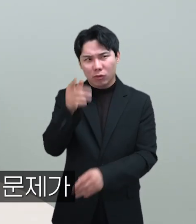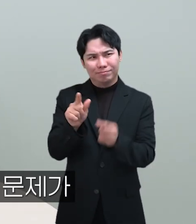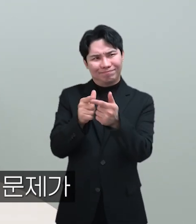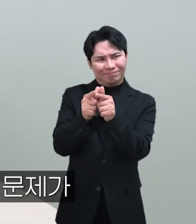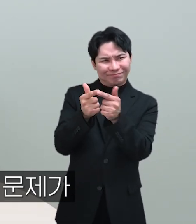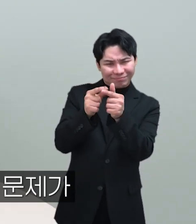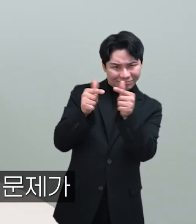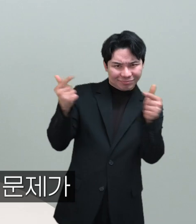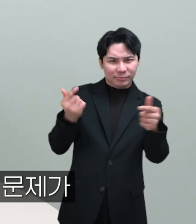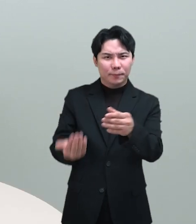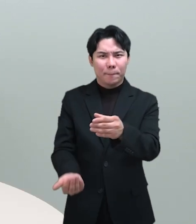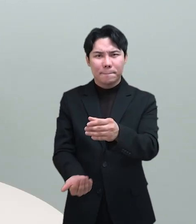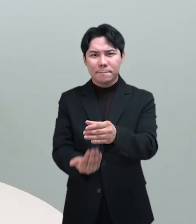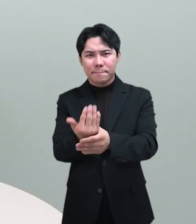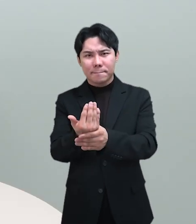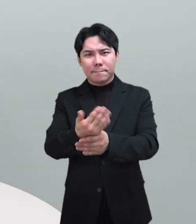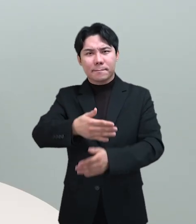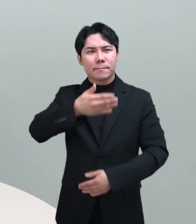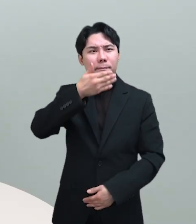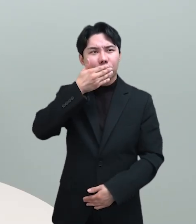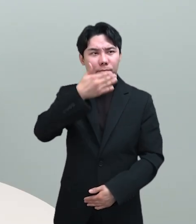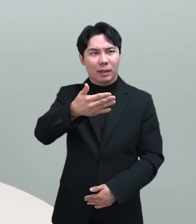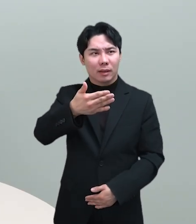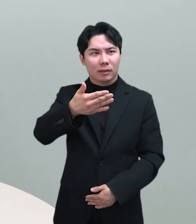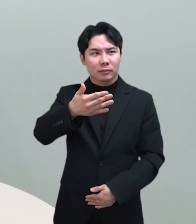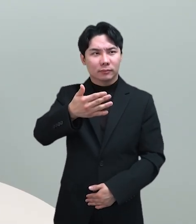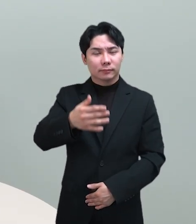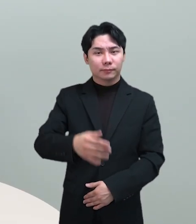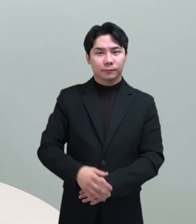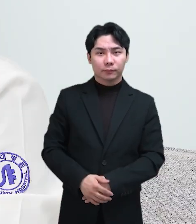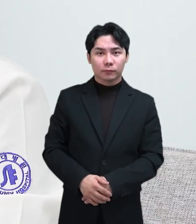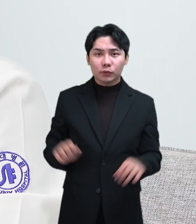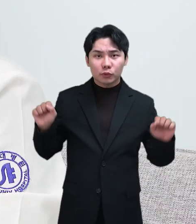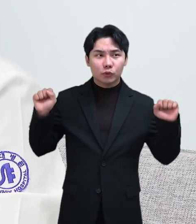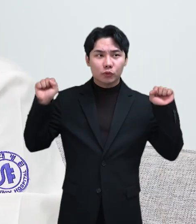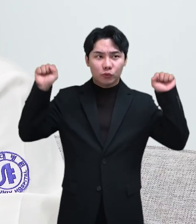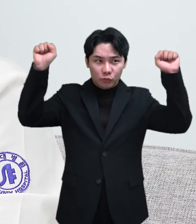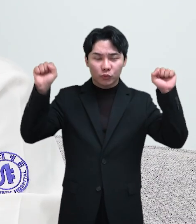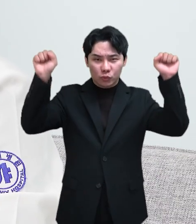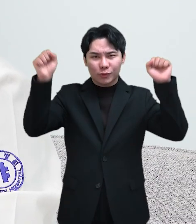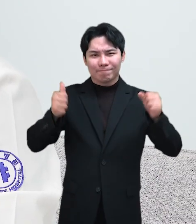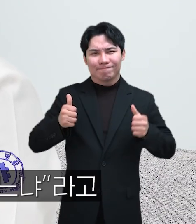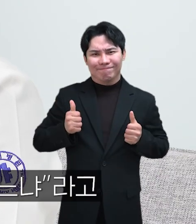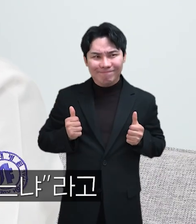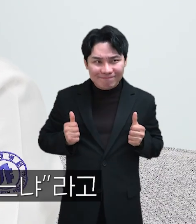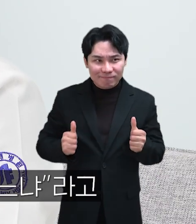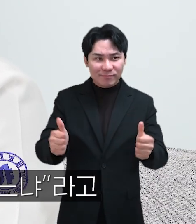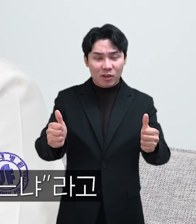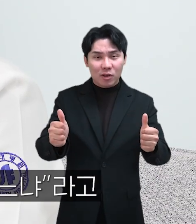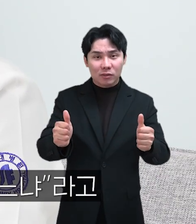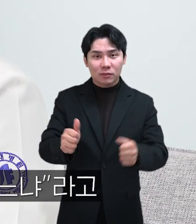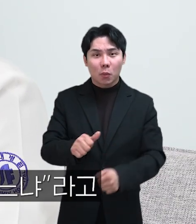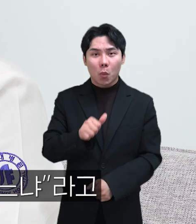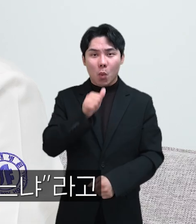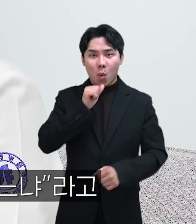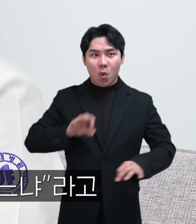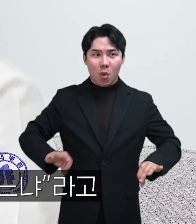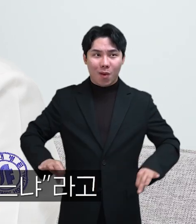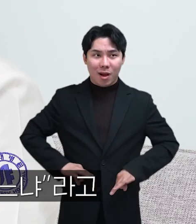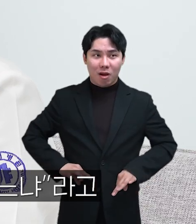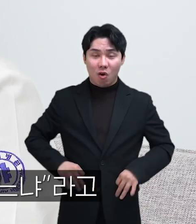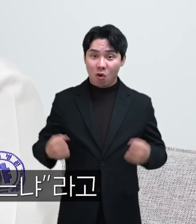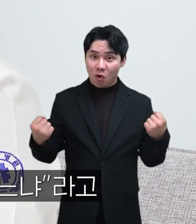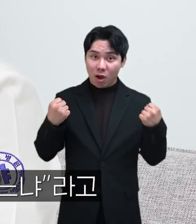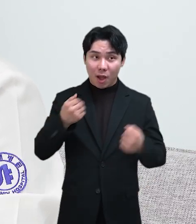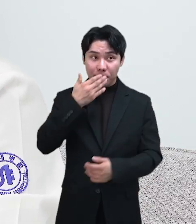치매, 우울증 같은 문제가 생길 확률이 굉장히 높아집니다. 어떤 분들은 또 운동을 열심히 해서 신장을 좋게 하는